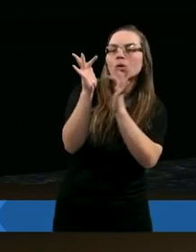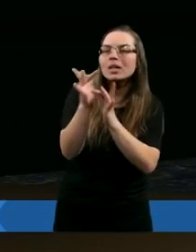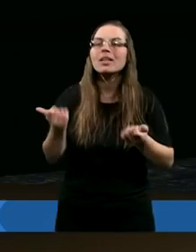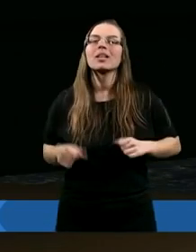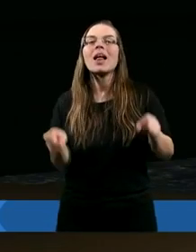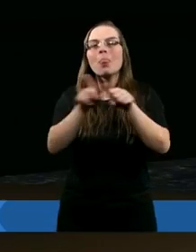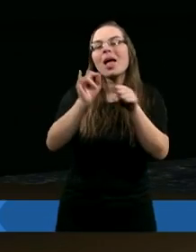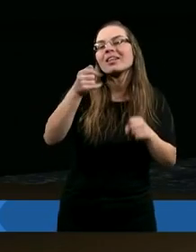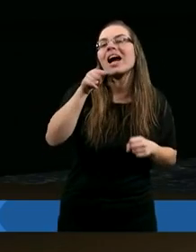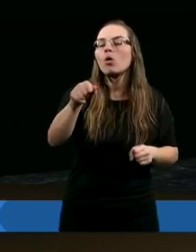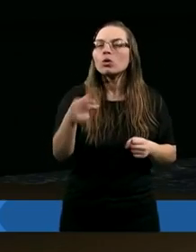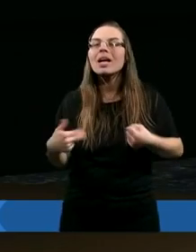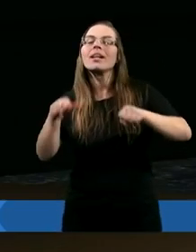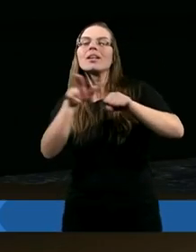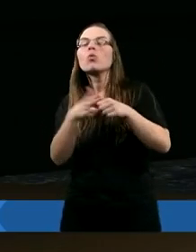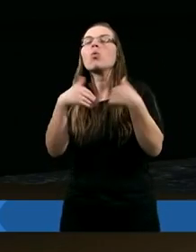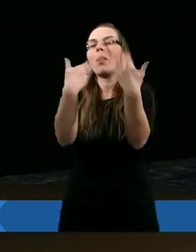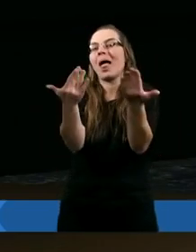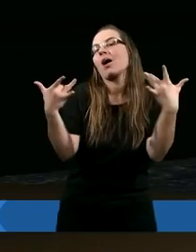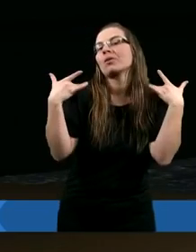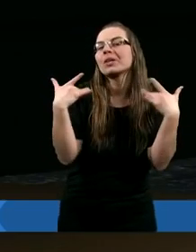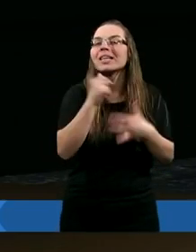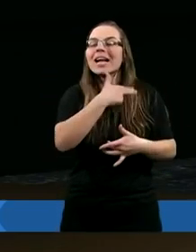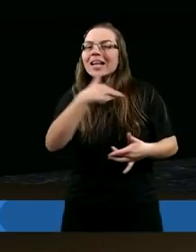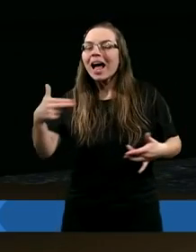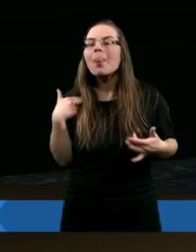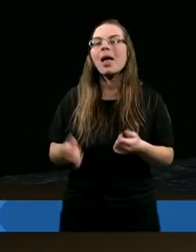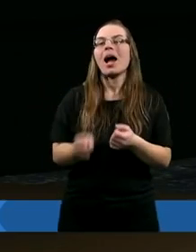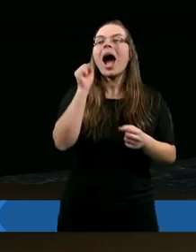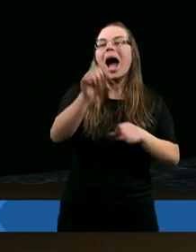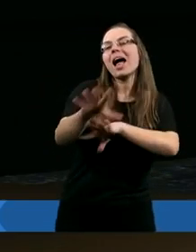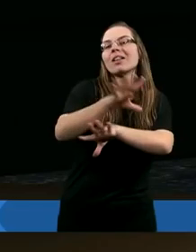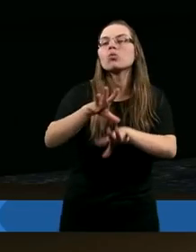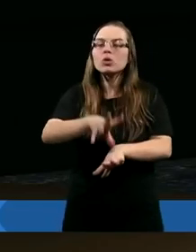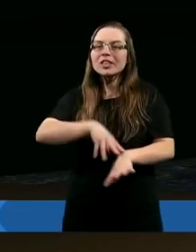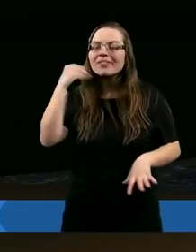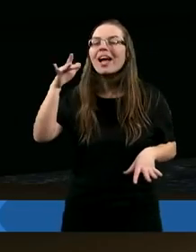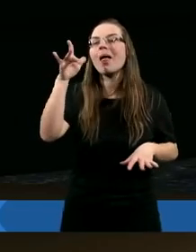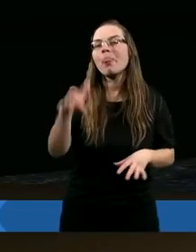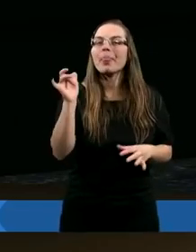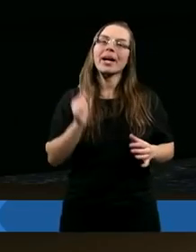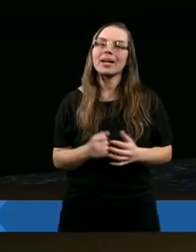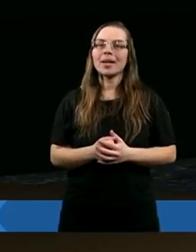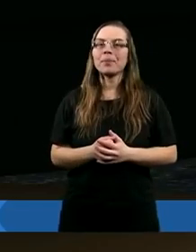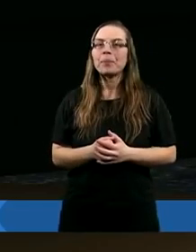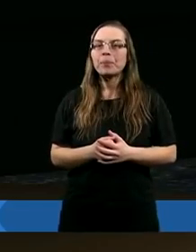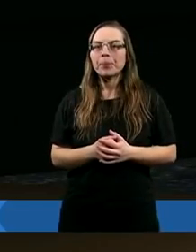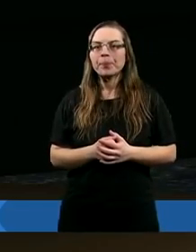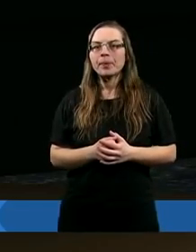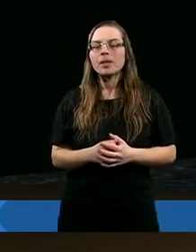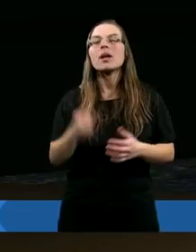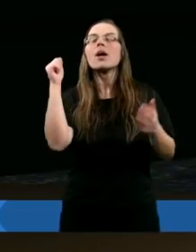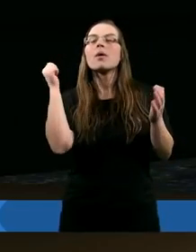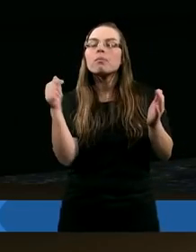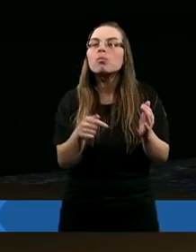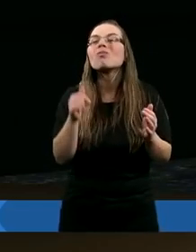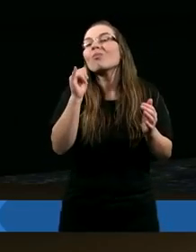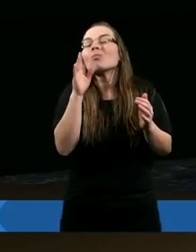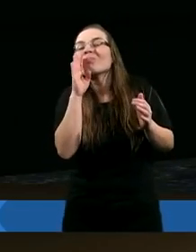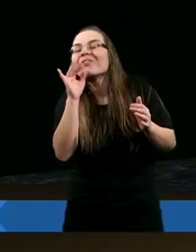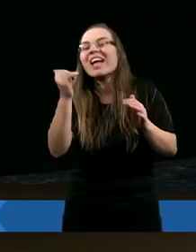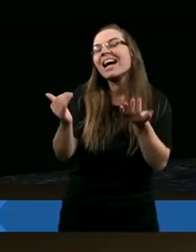Chrystus też jako ten, który oddał życie za nas. A Duch Święty w jakiś